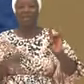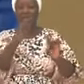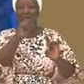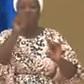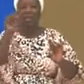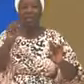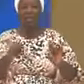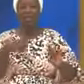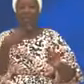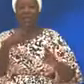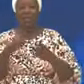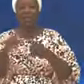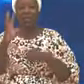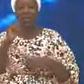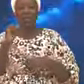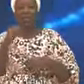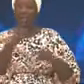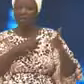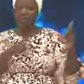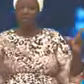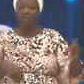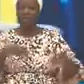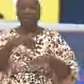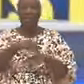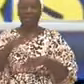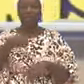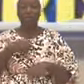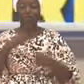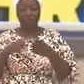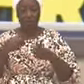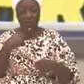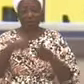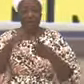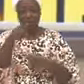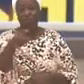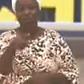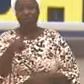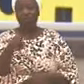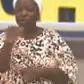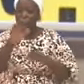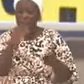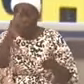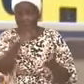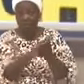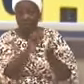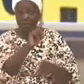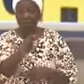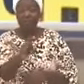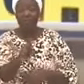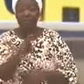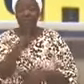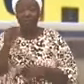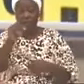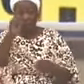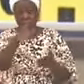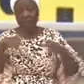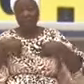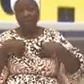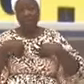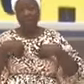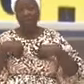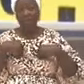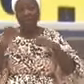dealer ainsi pas le seigneur m'envoie te dire est ce que tu crois que tu acceptes